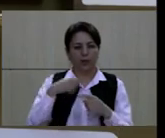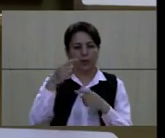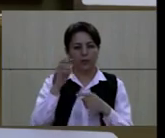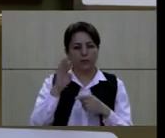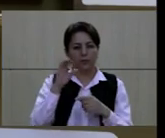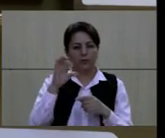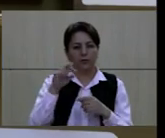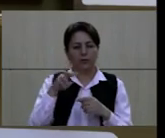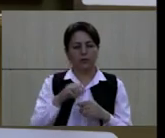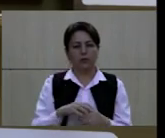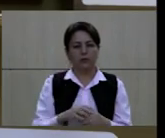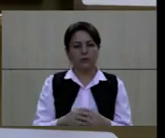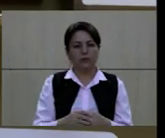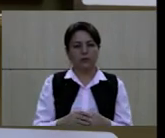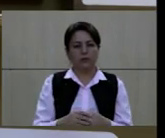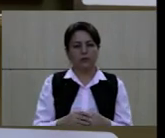misolimiz.